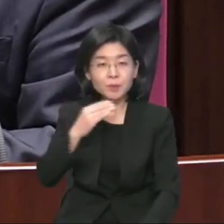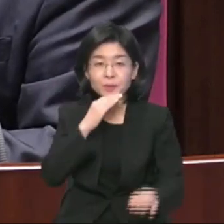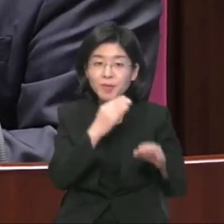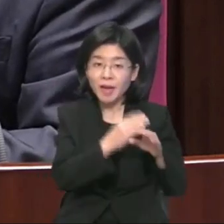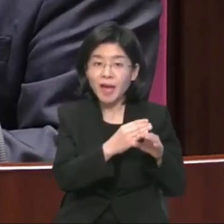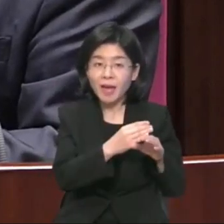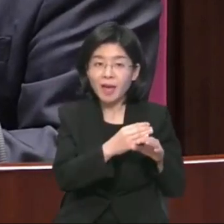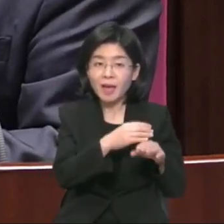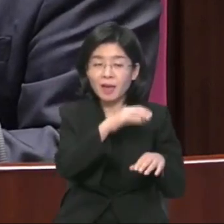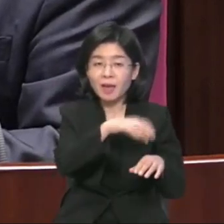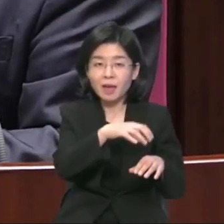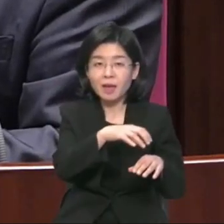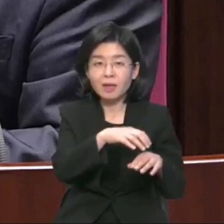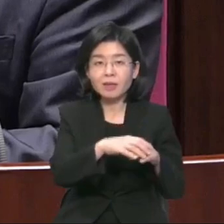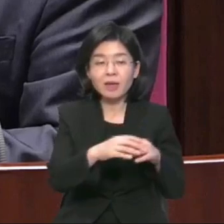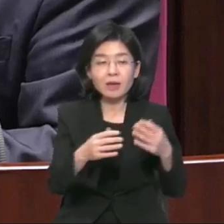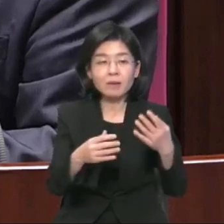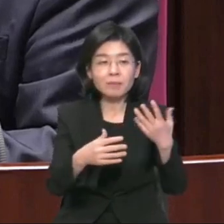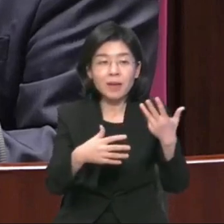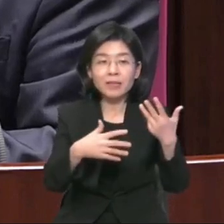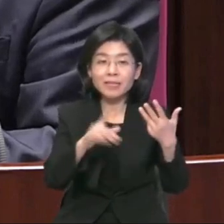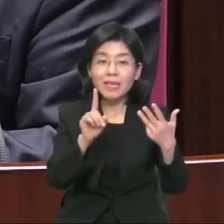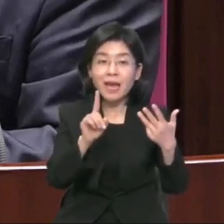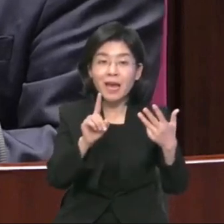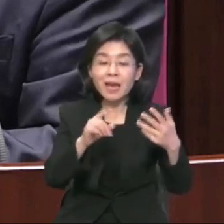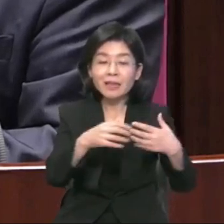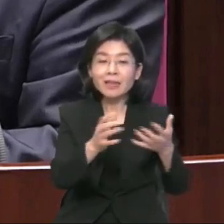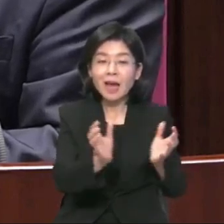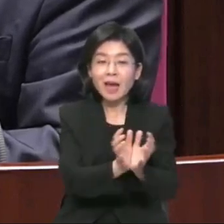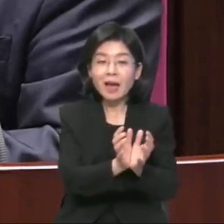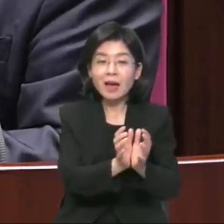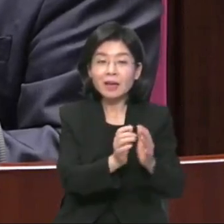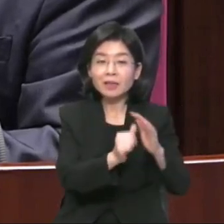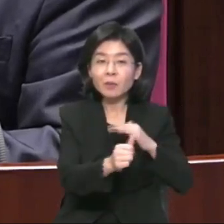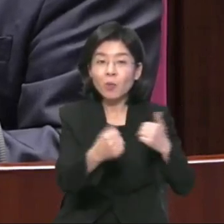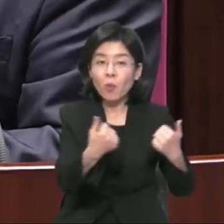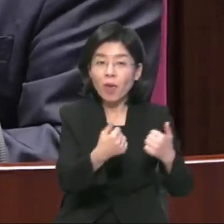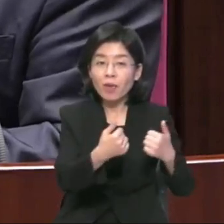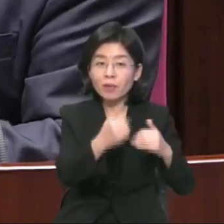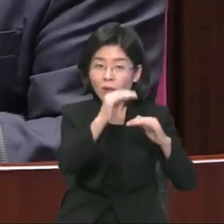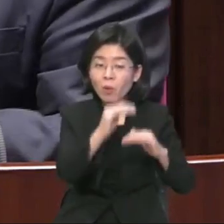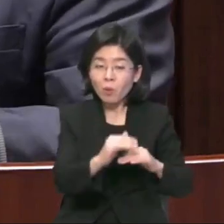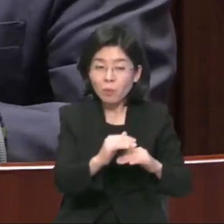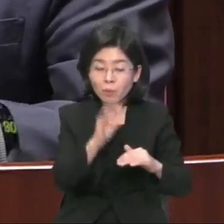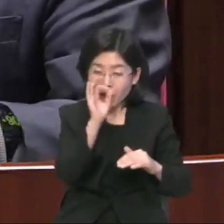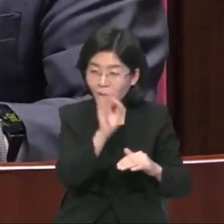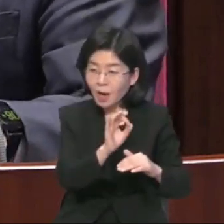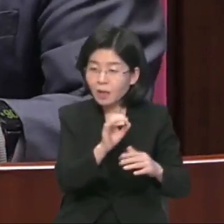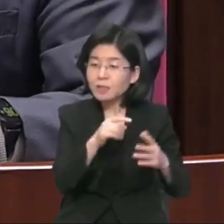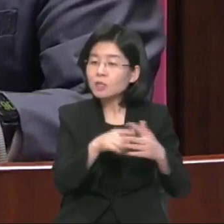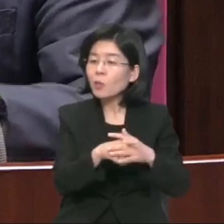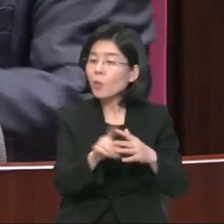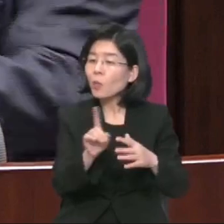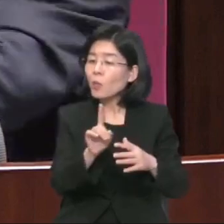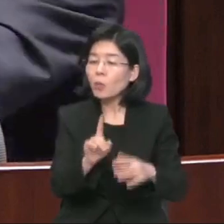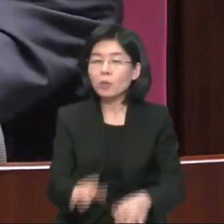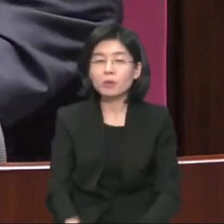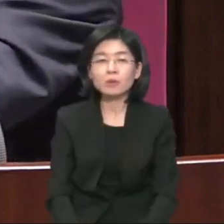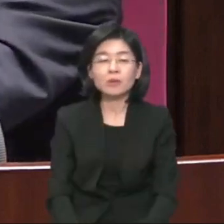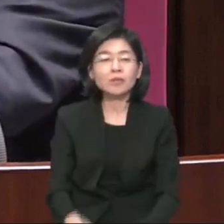8차 당대와 열병식 보셨죠? 네, 봤습니다. 북한의 의도와 전략 방향을 읽을 수 있었는데